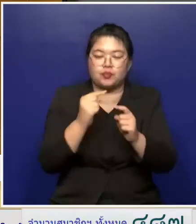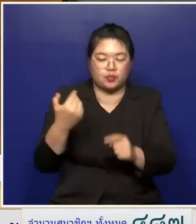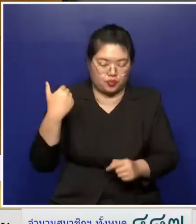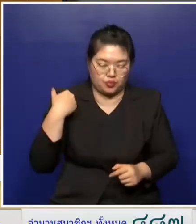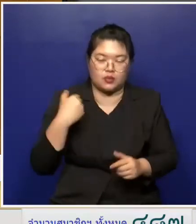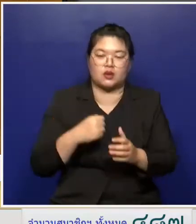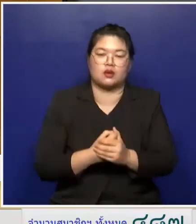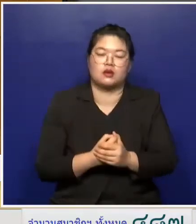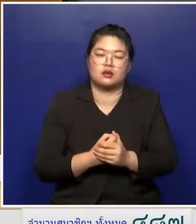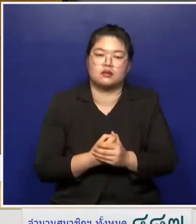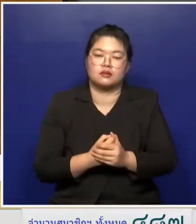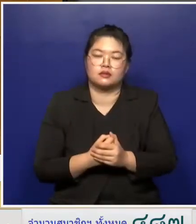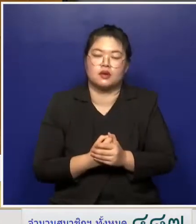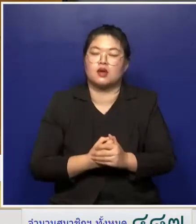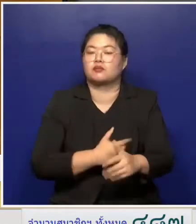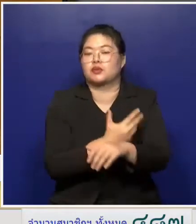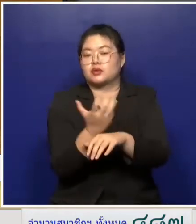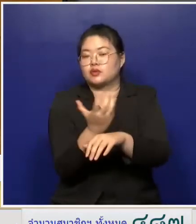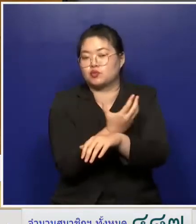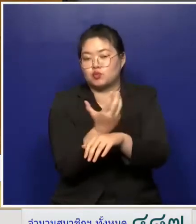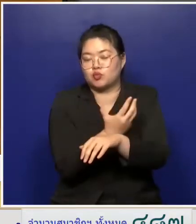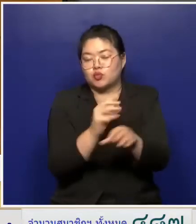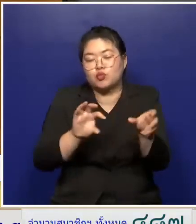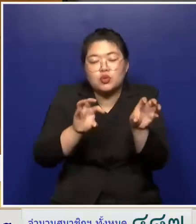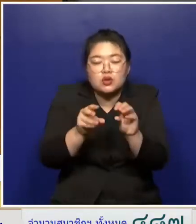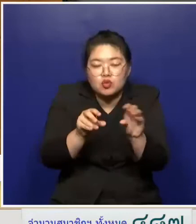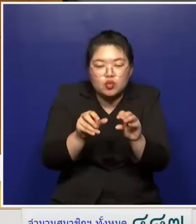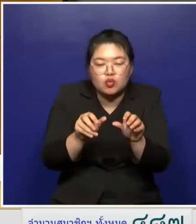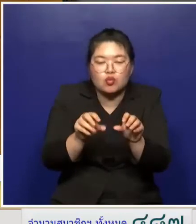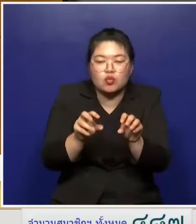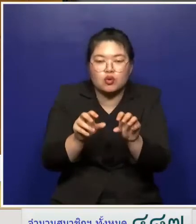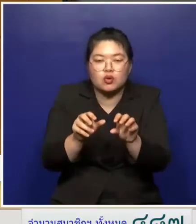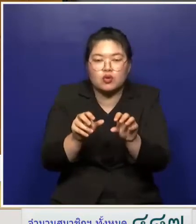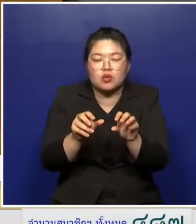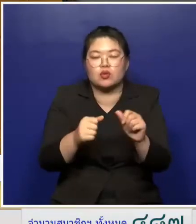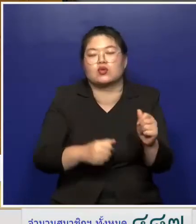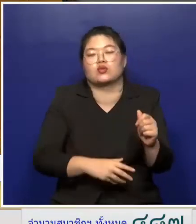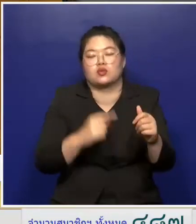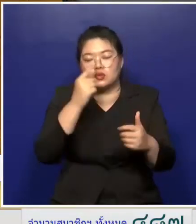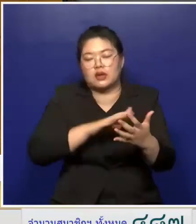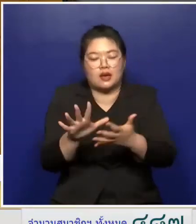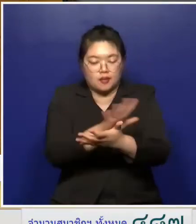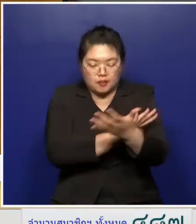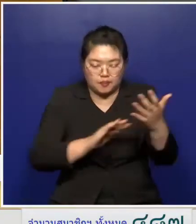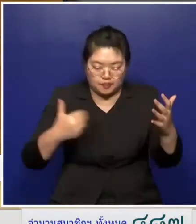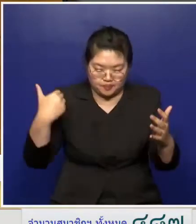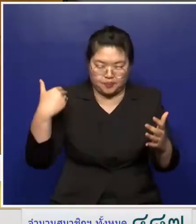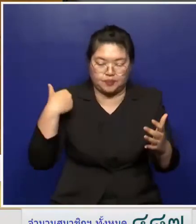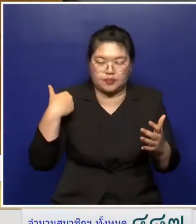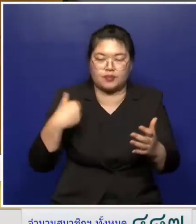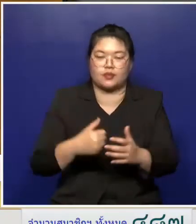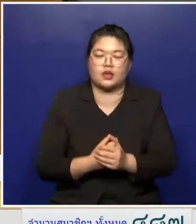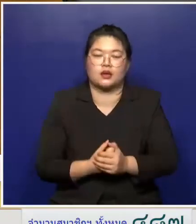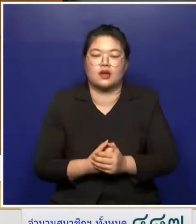ซือช่สะอาดซึ่เป็นมีวิศยุทองถิ่นอยู่ทั่ทุกประเทศทั้งปราเทศเลยอันนี้ก็